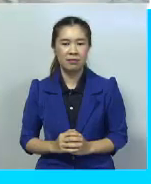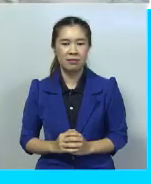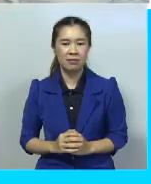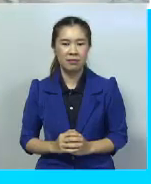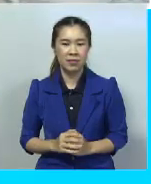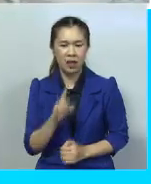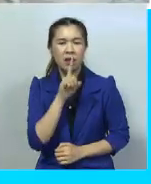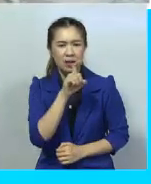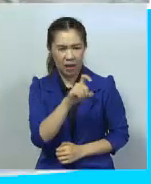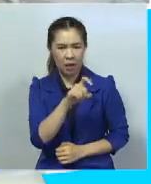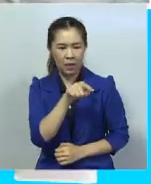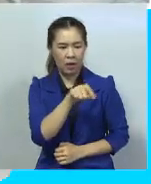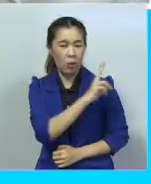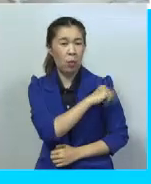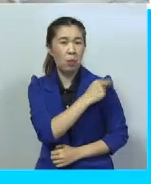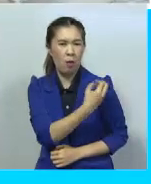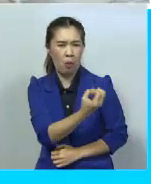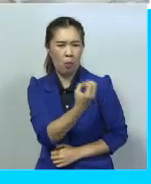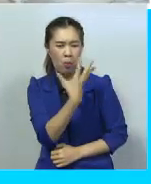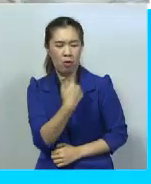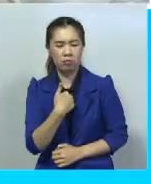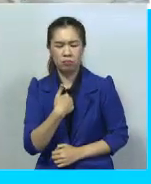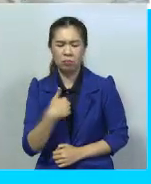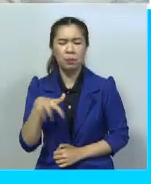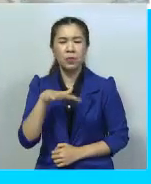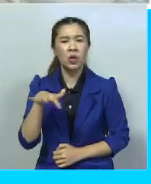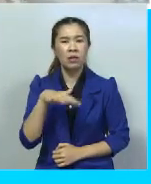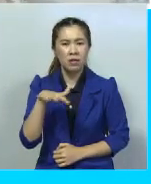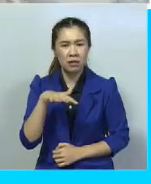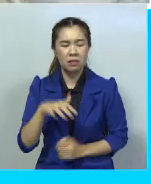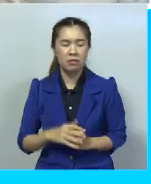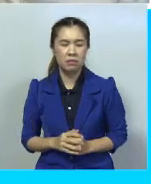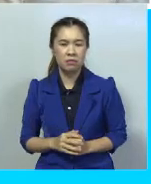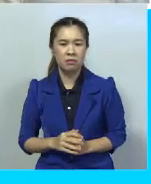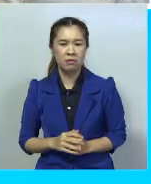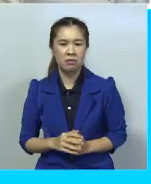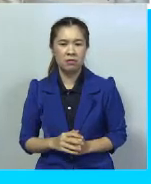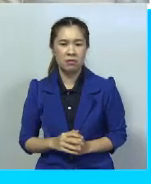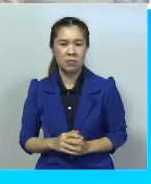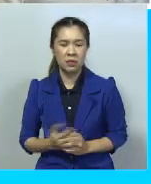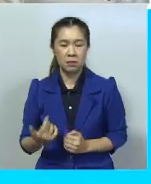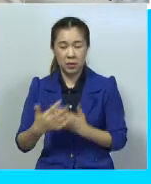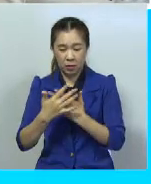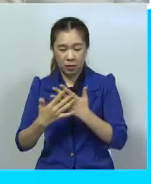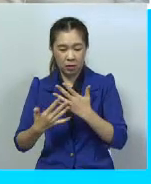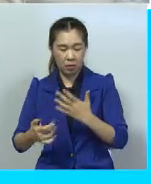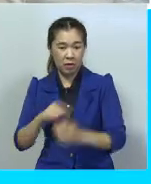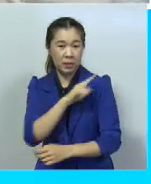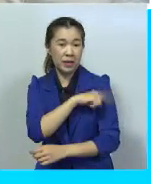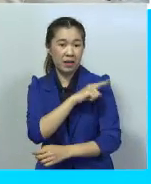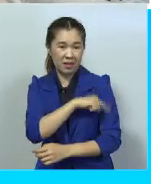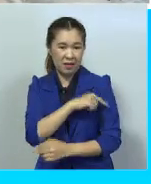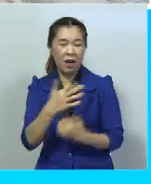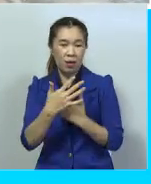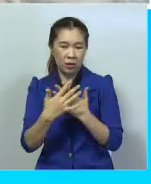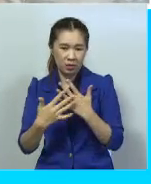ถามค่ะแต่หมอก็บอกว่ามันไม่ได้เป็นอะไรมันก็ปกติอะไรอย่างเงี้ยค่ะ ตอนนั้นเป็นหนองหรือยัง เป็นเขาบอกว่าเลือด